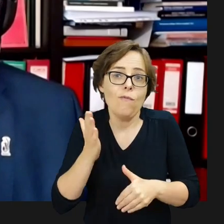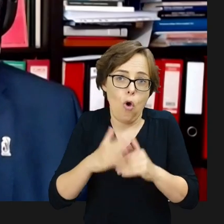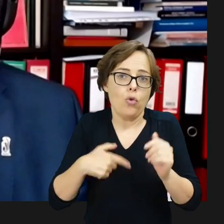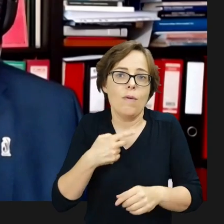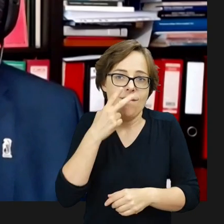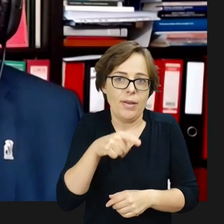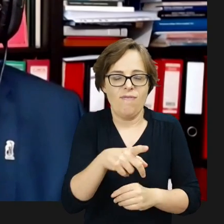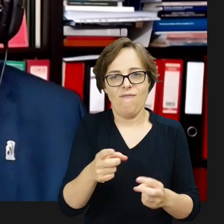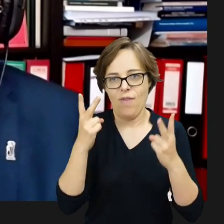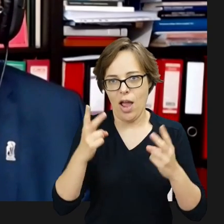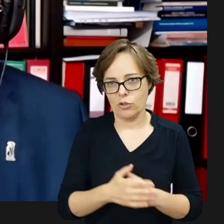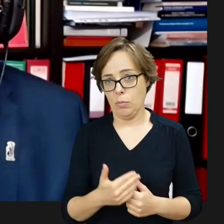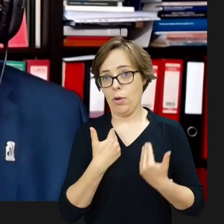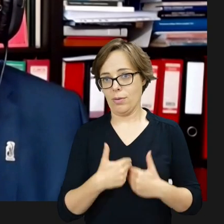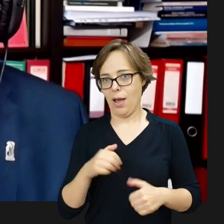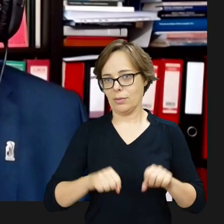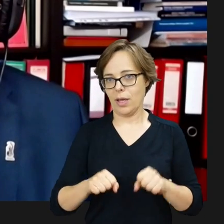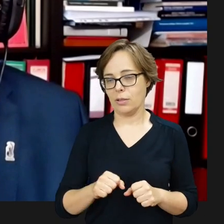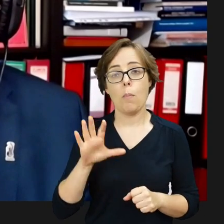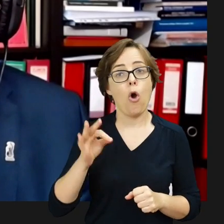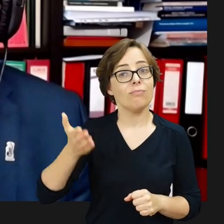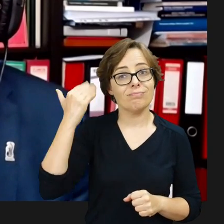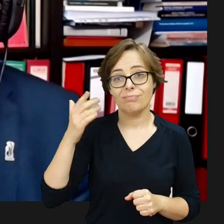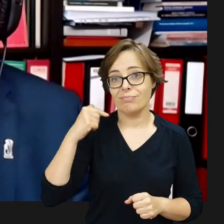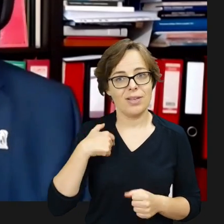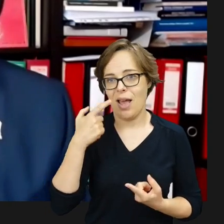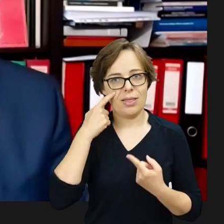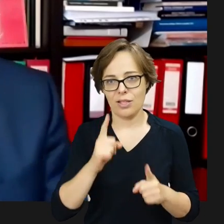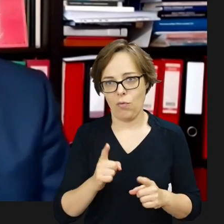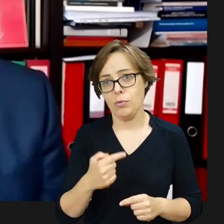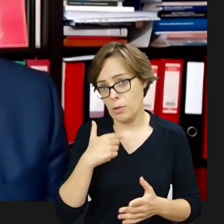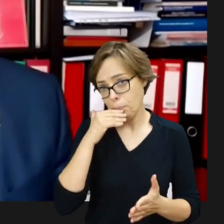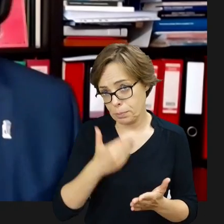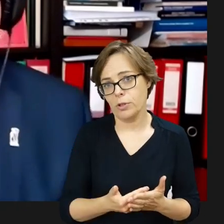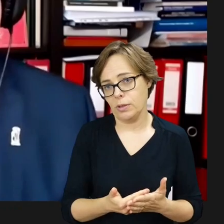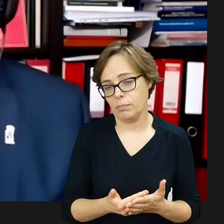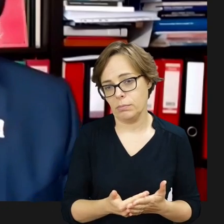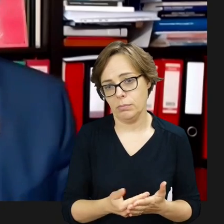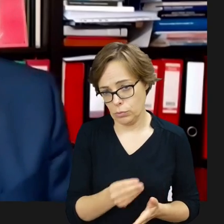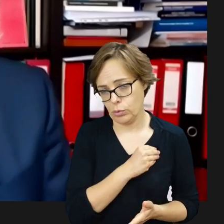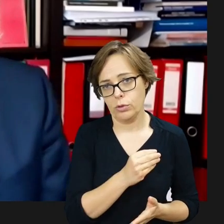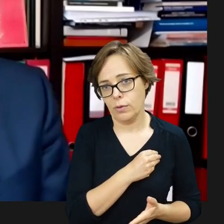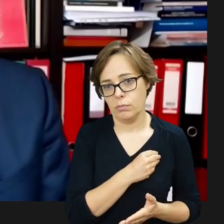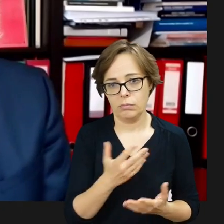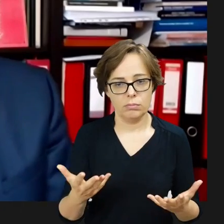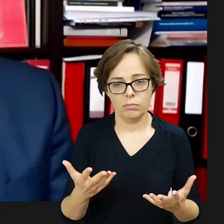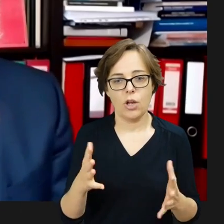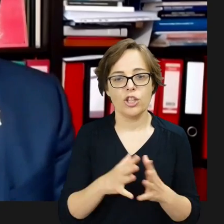dużej mierze nie zauważałem tego problemu, przyznam to bez bicia, jakieś 10 lat